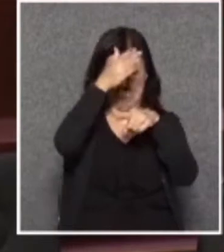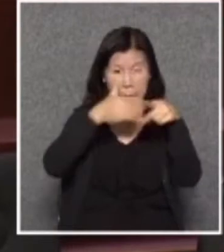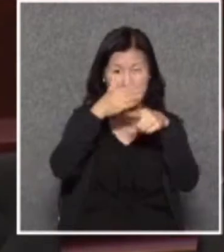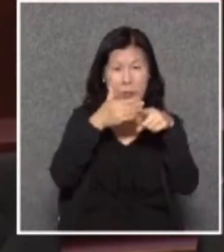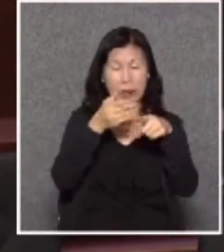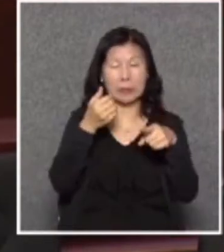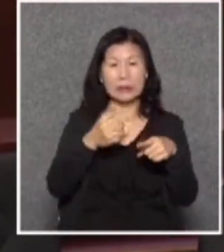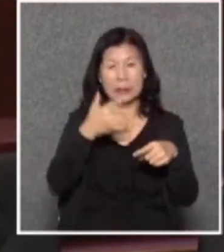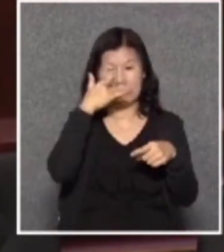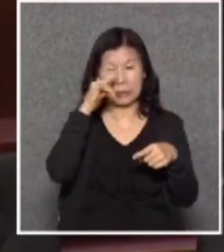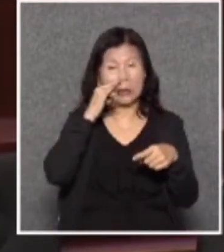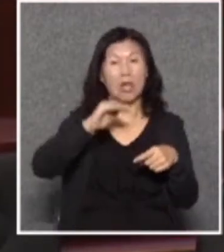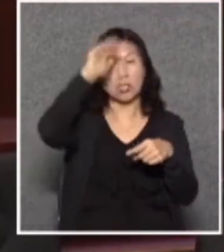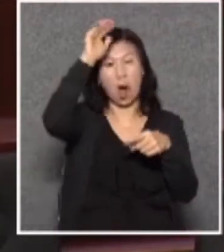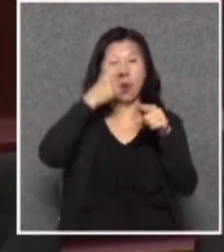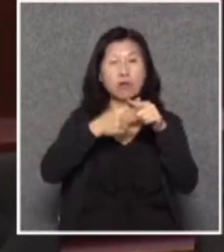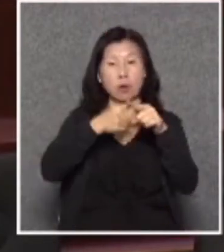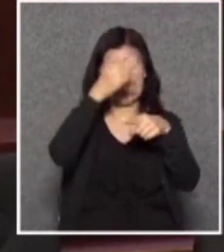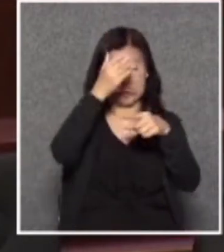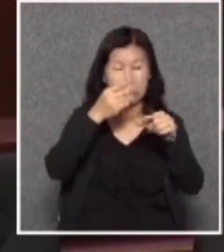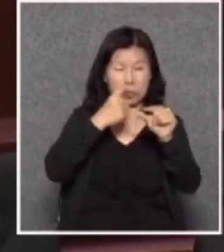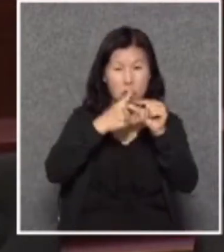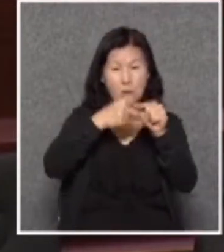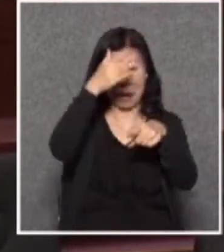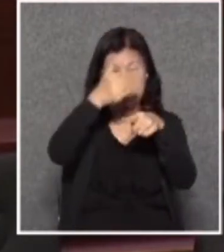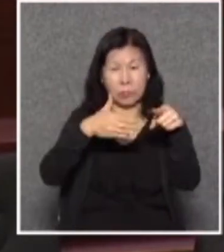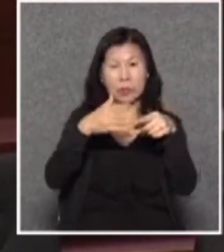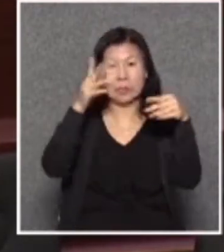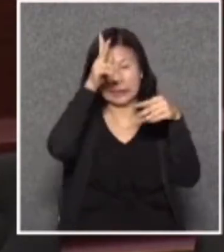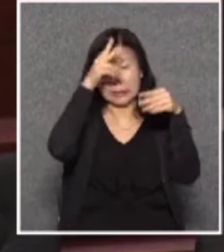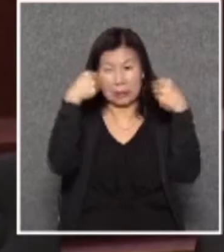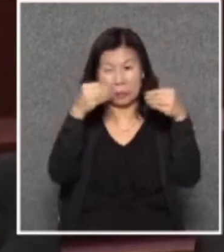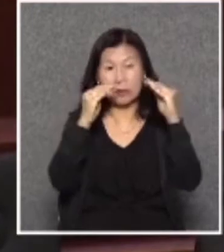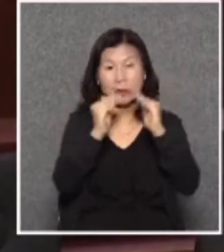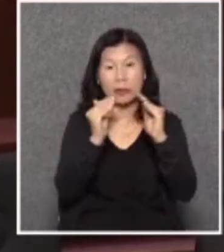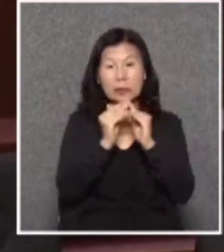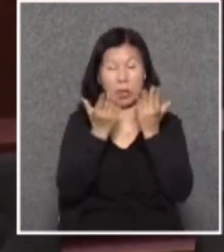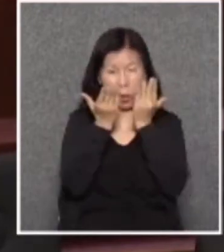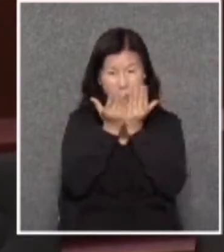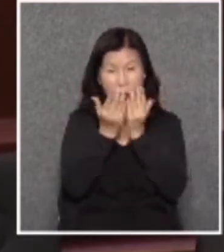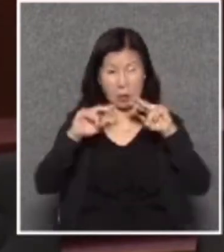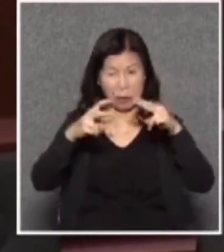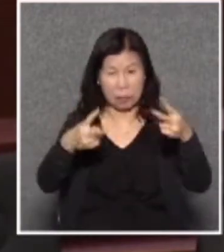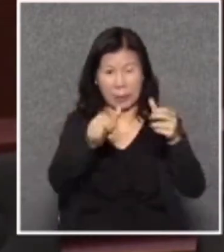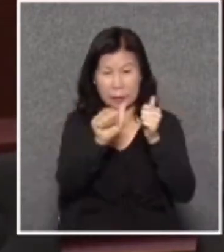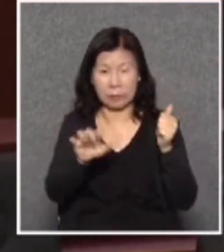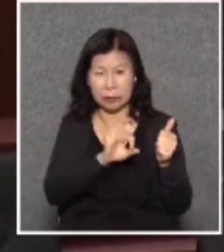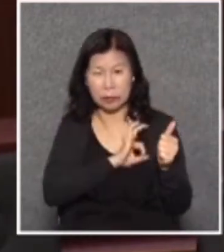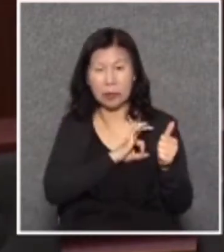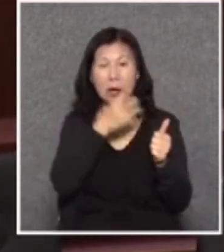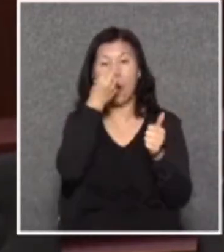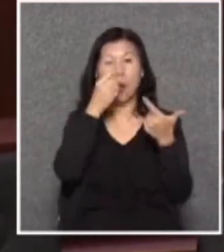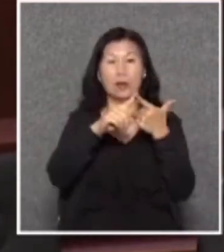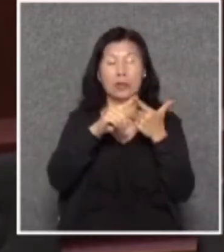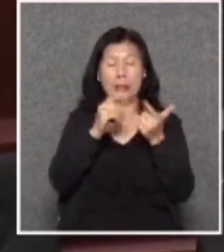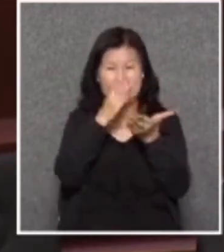我強調是新學制檢討的一部分。教育局、課程發展議會和香港